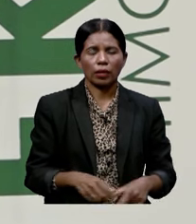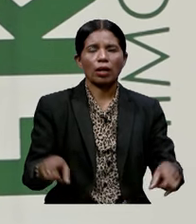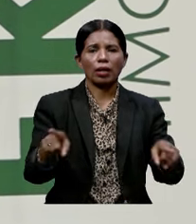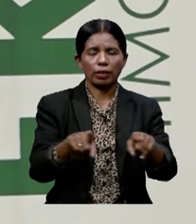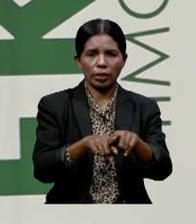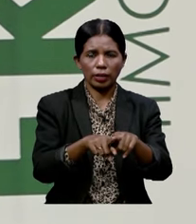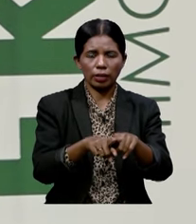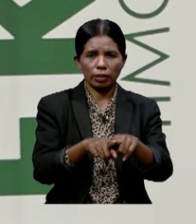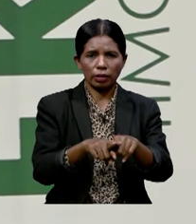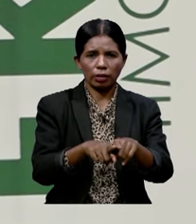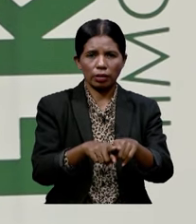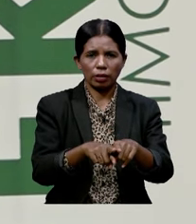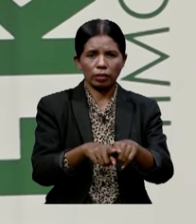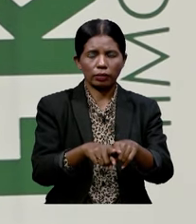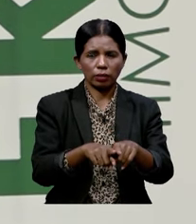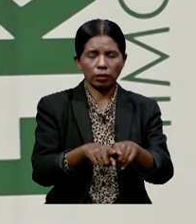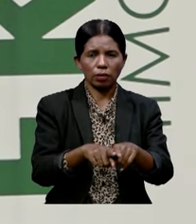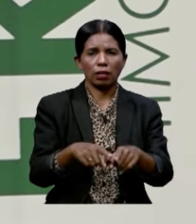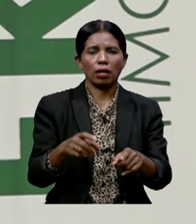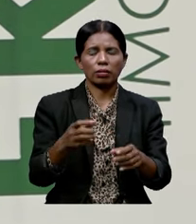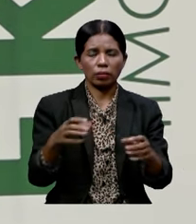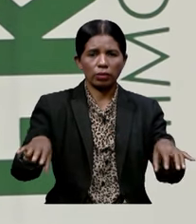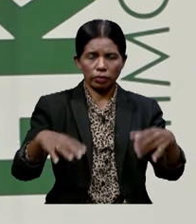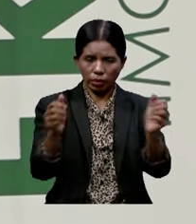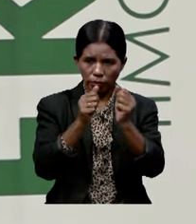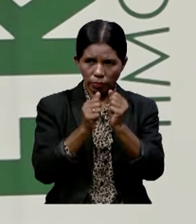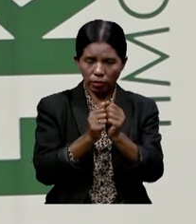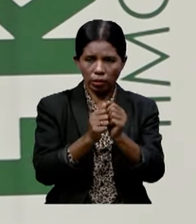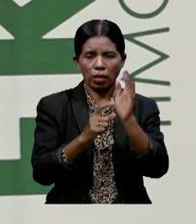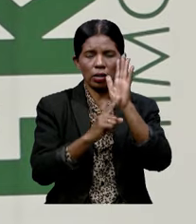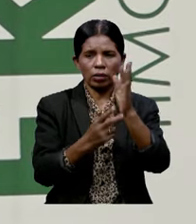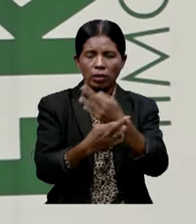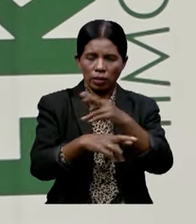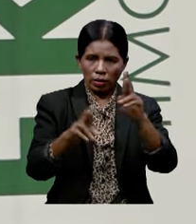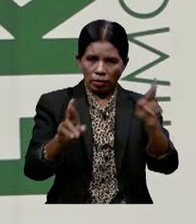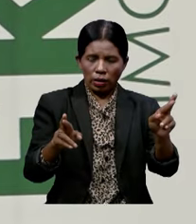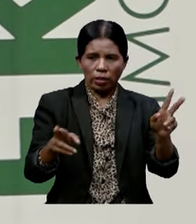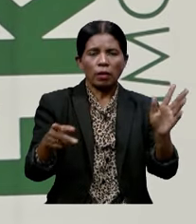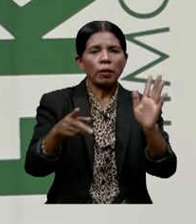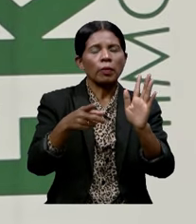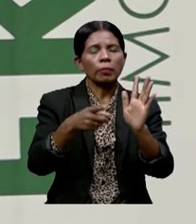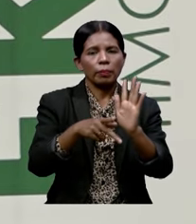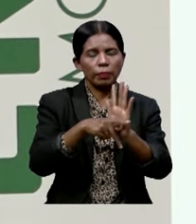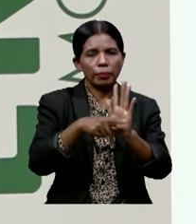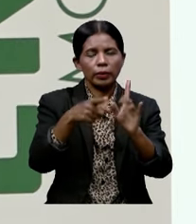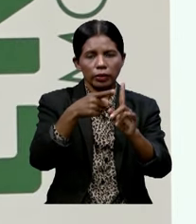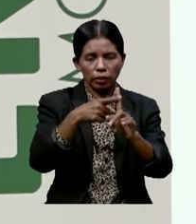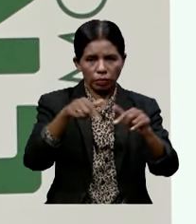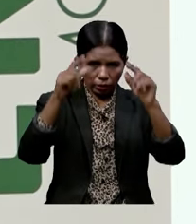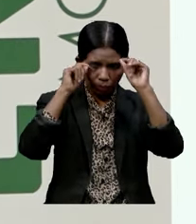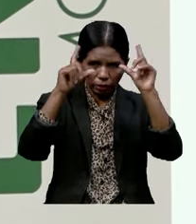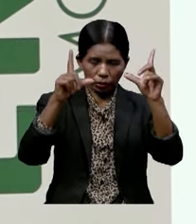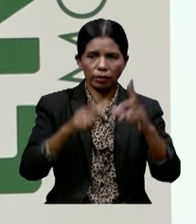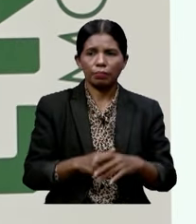mos atu pro abe halu tida fatfadi kata kata tu resultado positif wen sama atu bele produks hare Timor Leste.